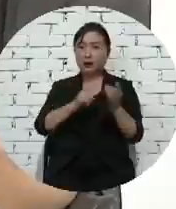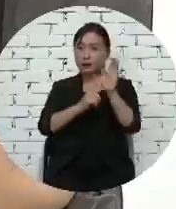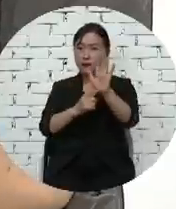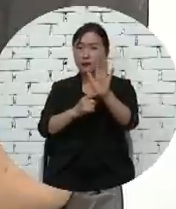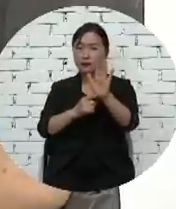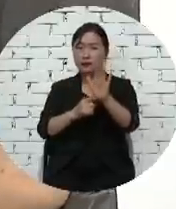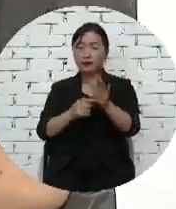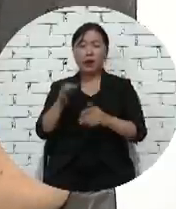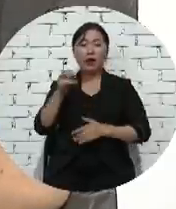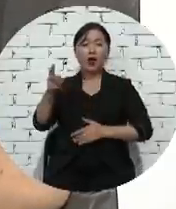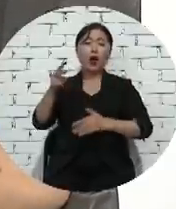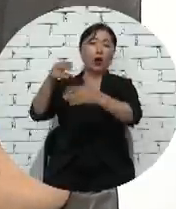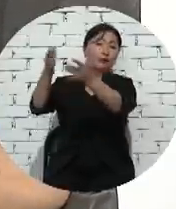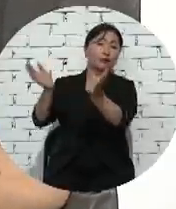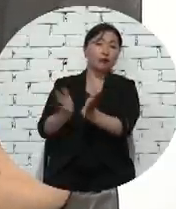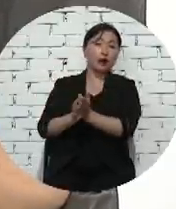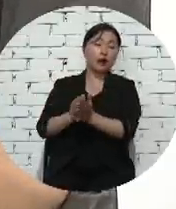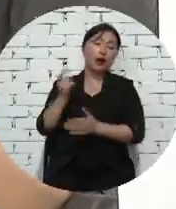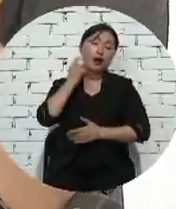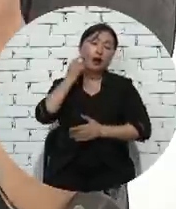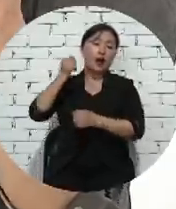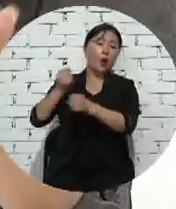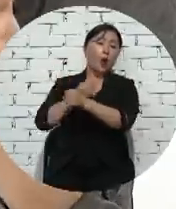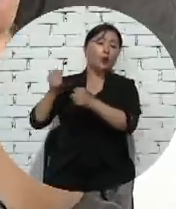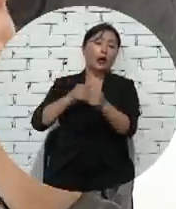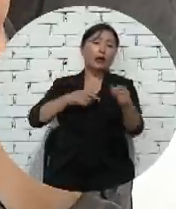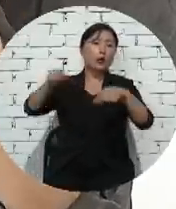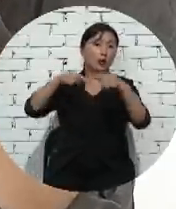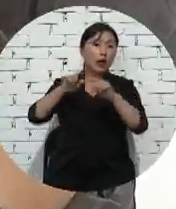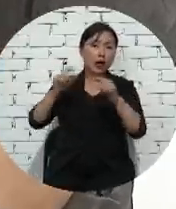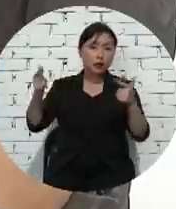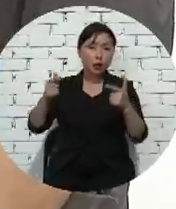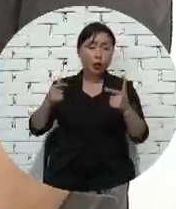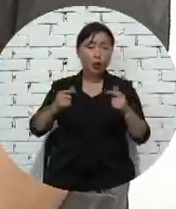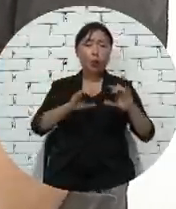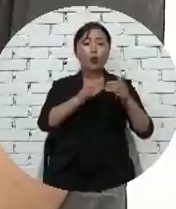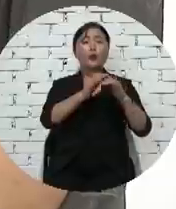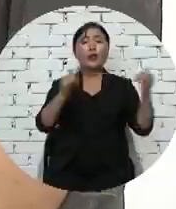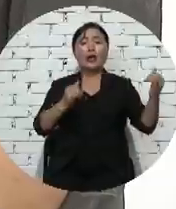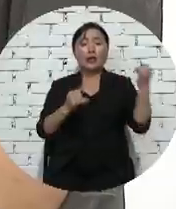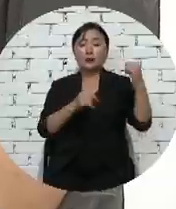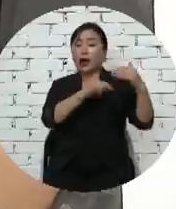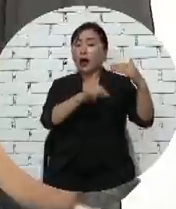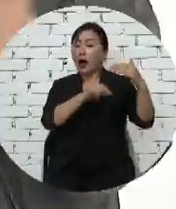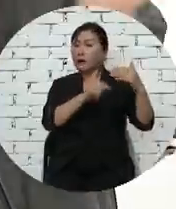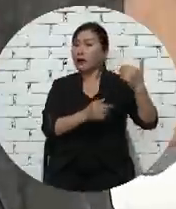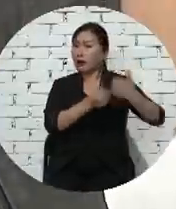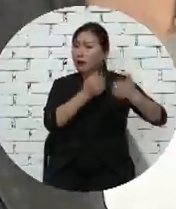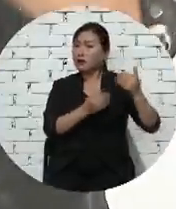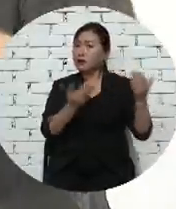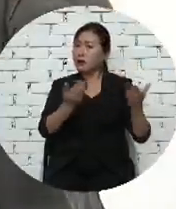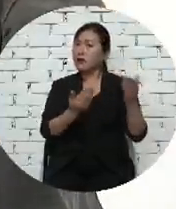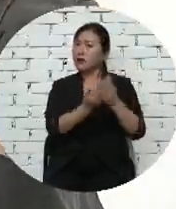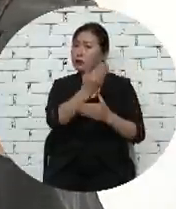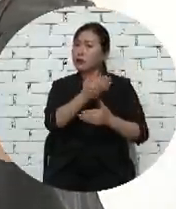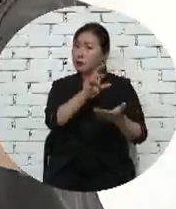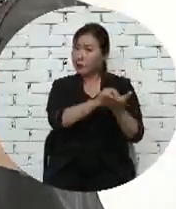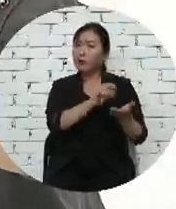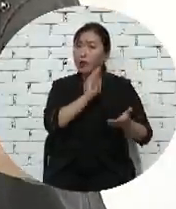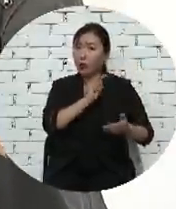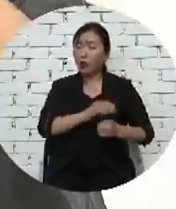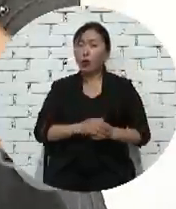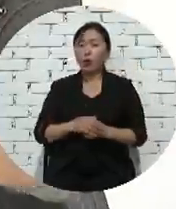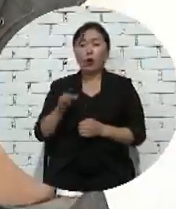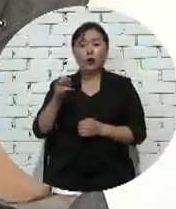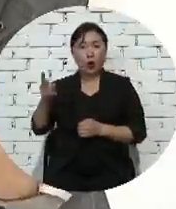사실은 여당의 공작 정치라기보다는 제가 볼 때는 국민의힘 내부에서 일어난 일로 보는 게 맞고 여당은 사후에 들어와서 뭐 공작을